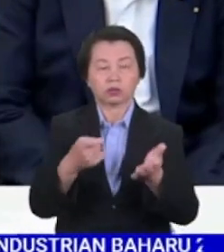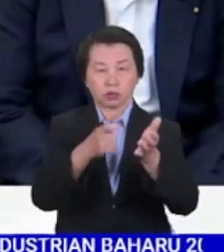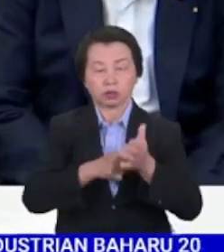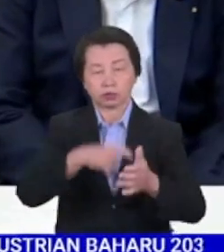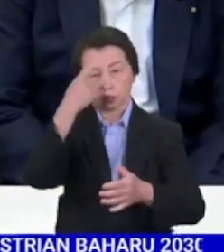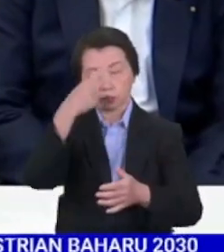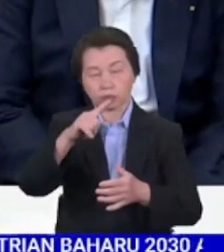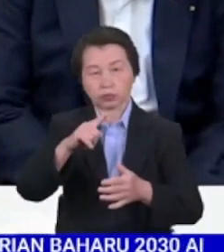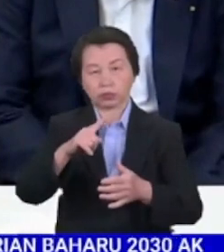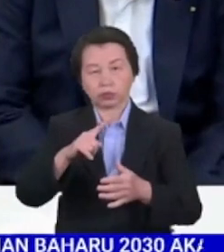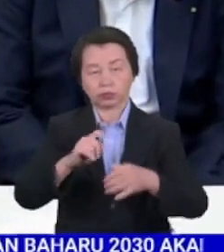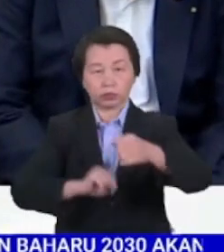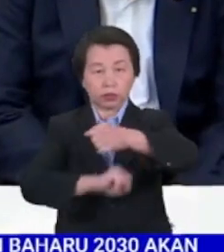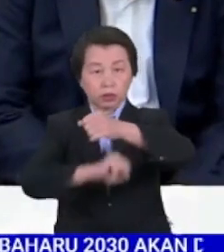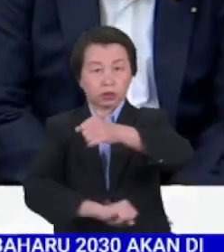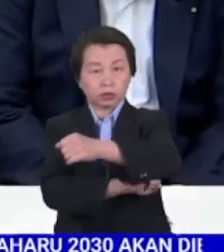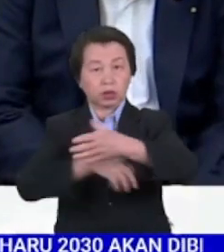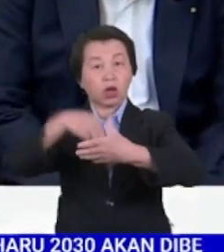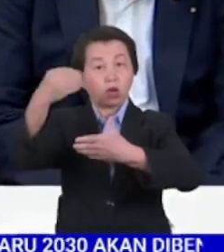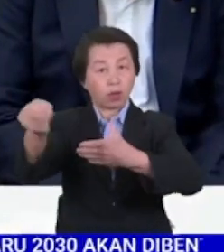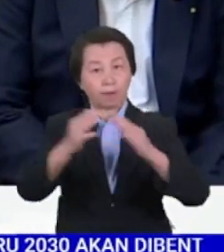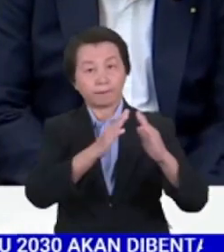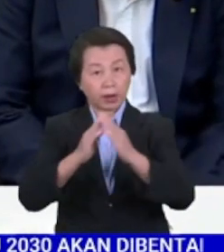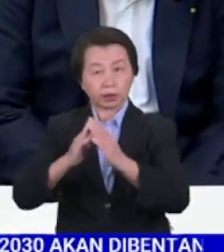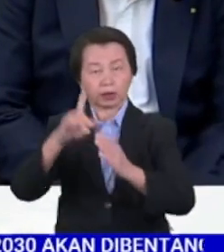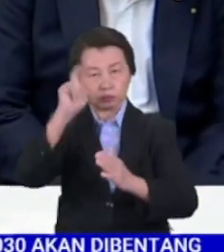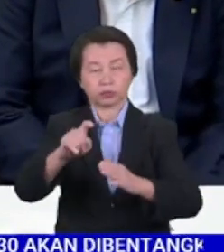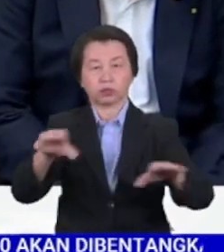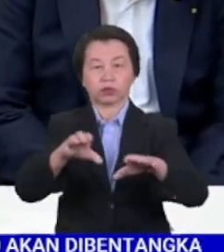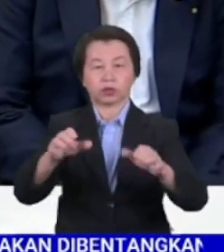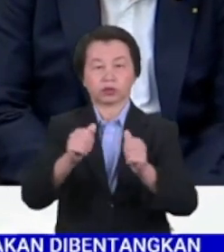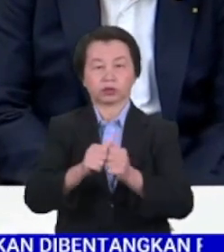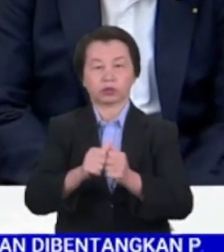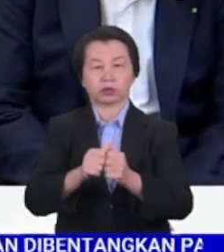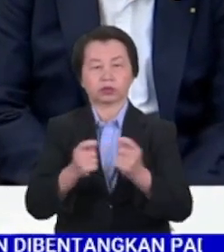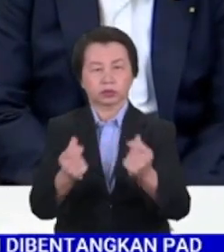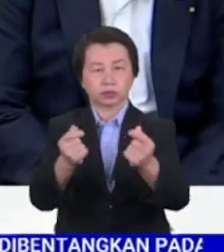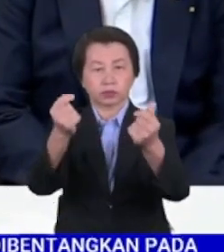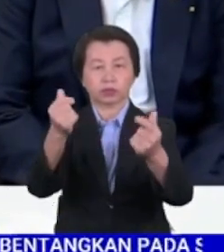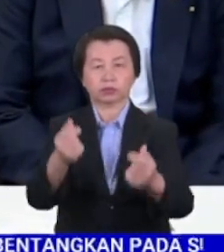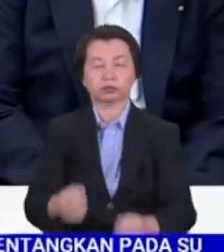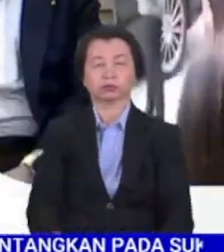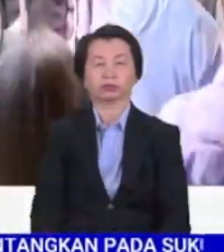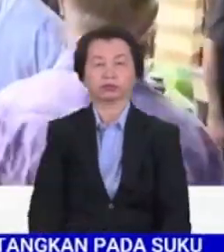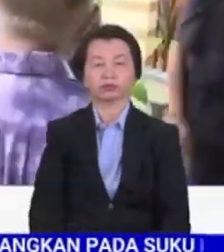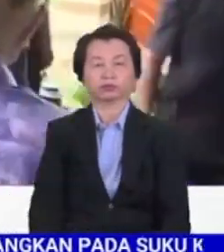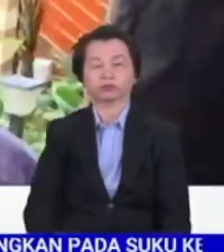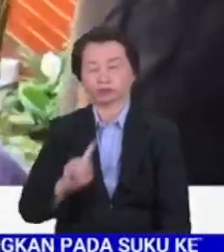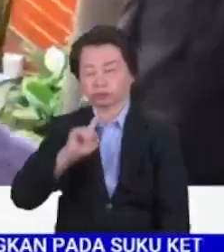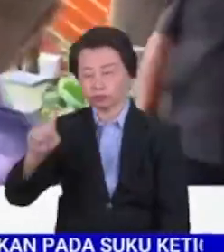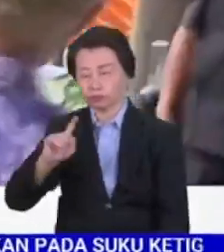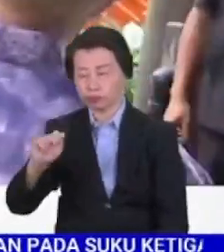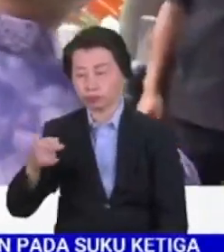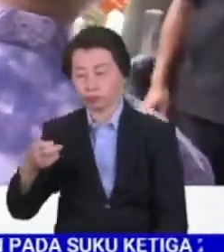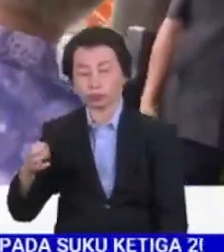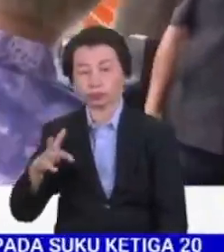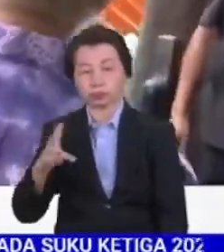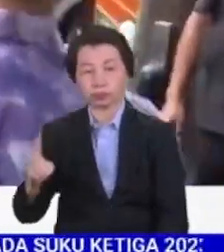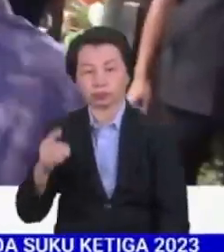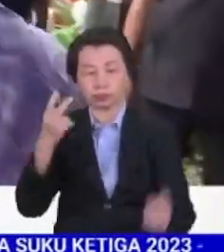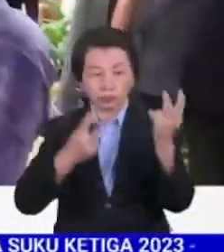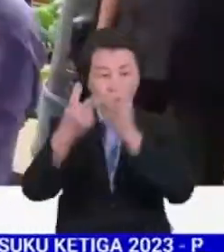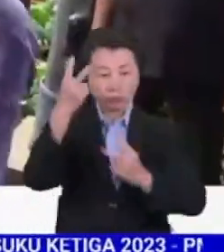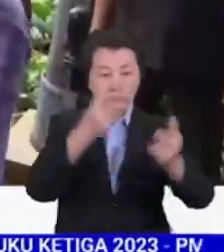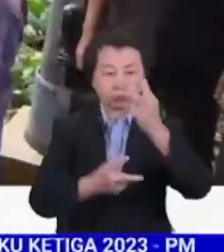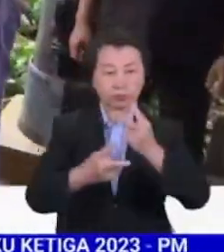keperluan untuk infrastruktur luar bandar ini harus dilaksanakan dengan segera. Sementara itu, Datuk Seri Zahid berkesempatan